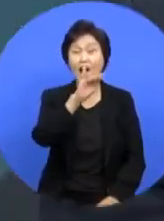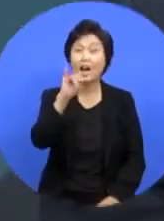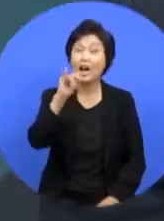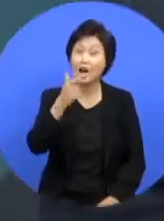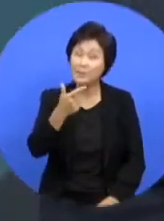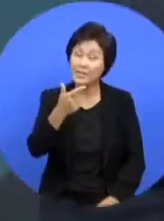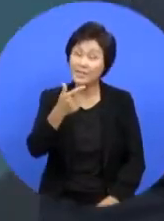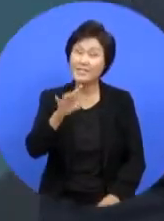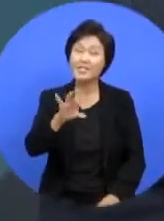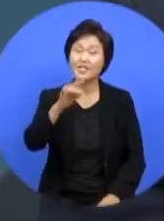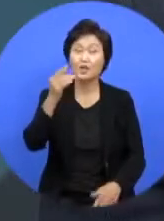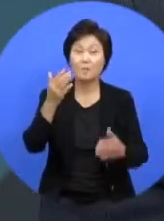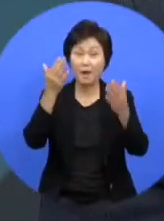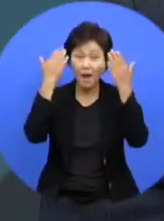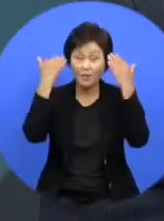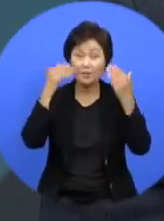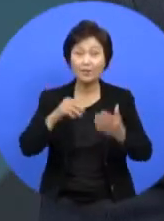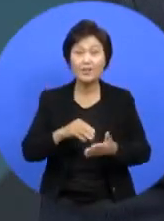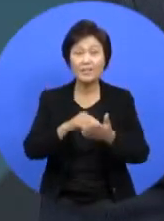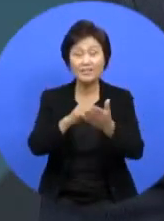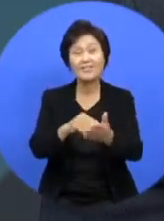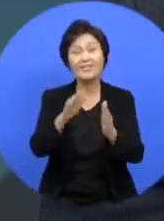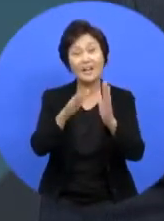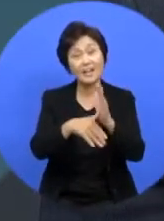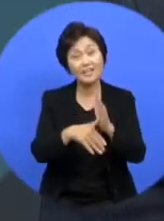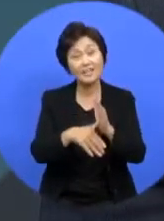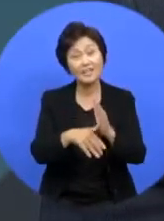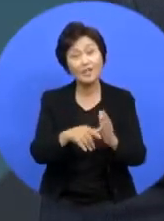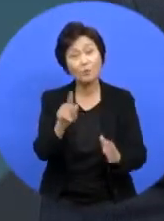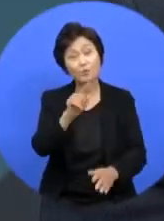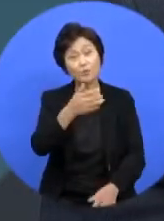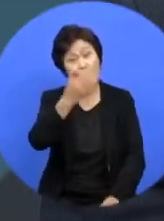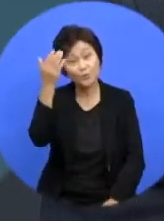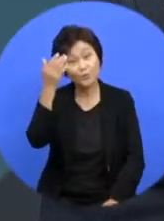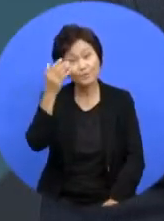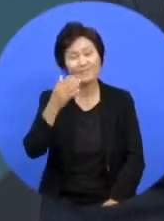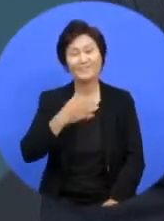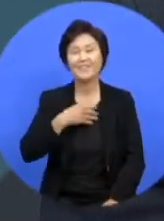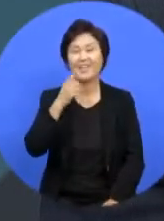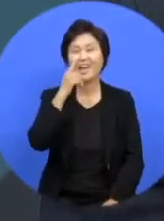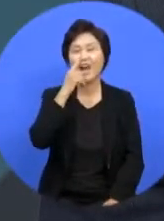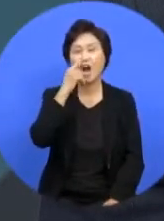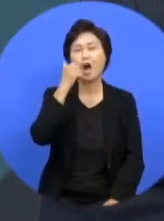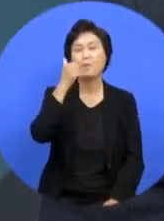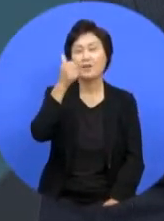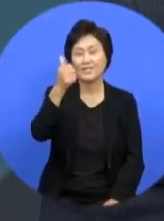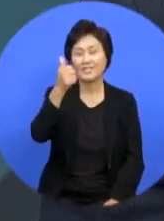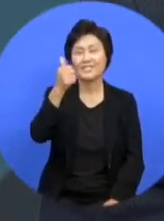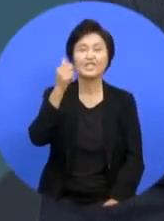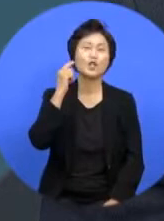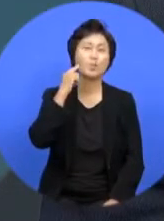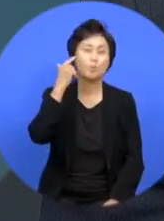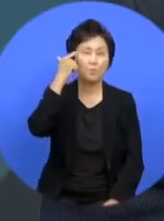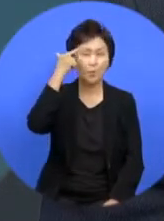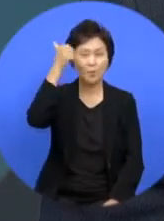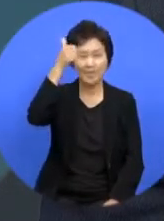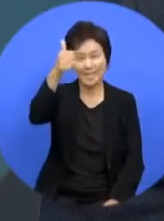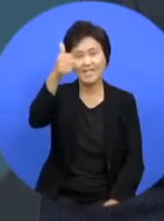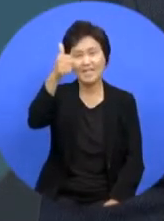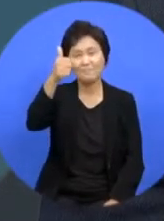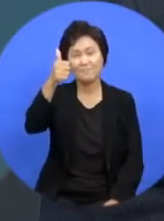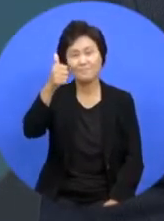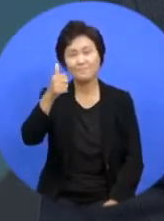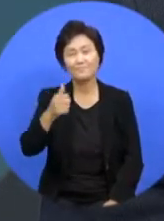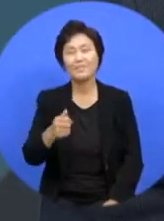저는 아버지가 목사님이셔서 아버님 목사님이세요? 네, 기독교 집안에서 자랐고